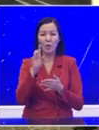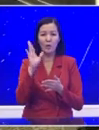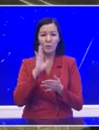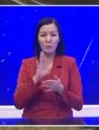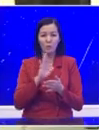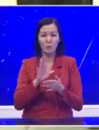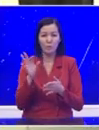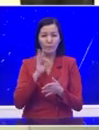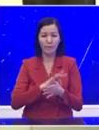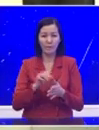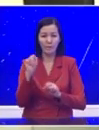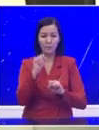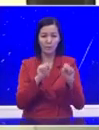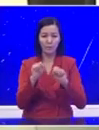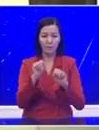пайдаланып жатыр.